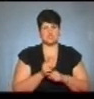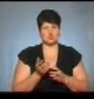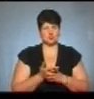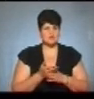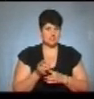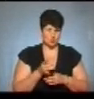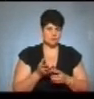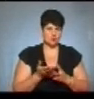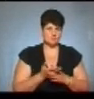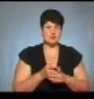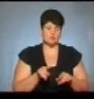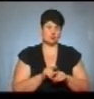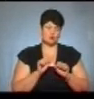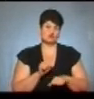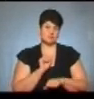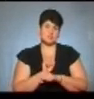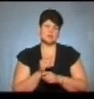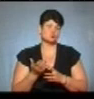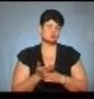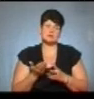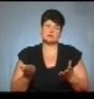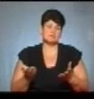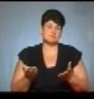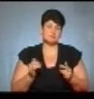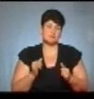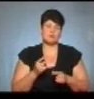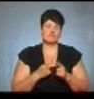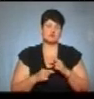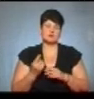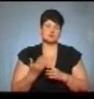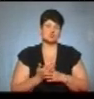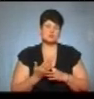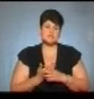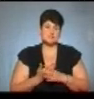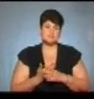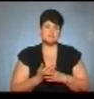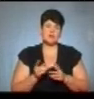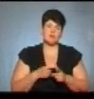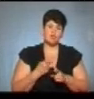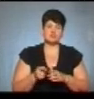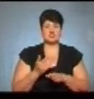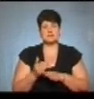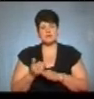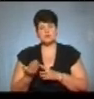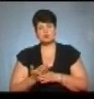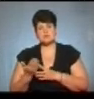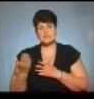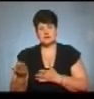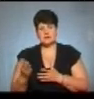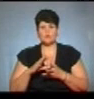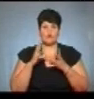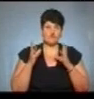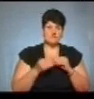тоді може також припинятися субсидія і повертатися субсидія, або частина субсидії, або